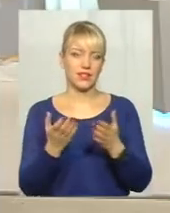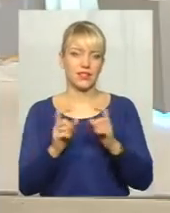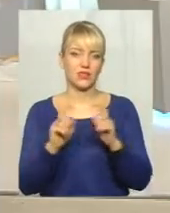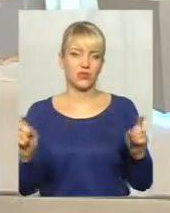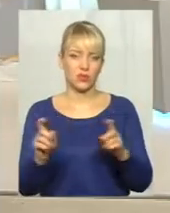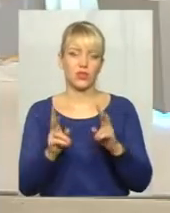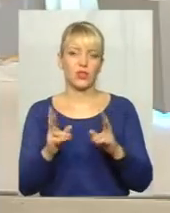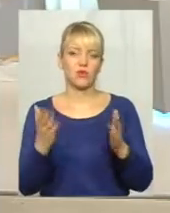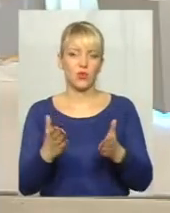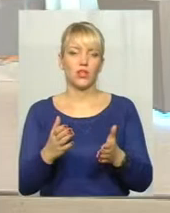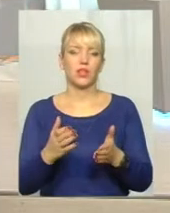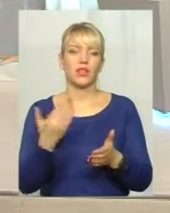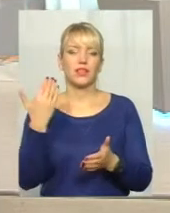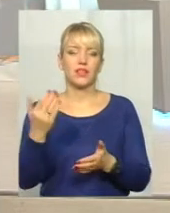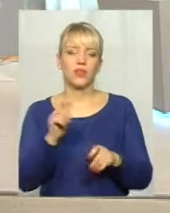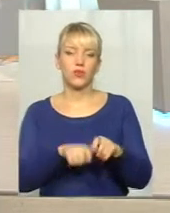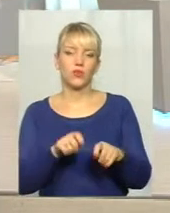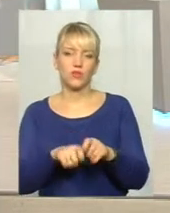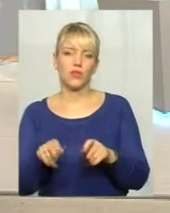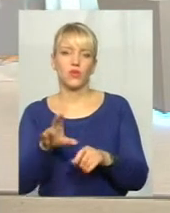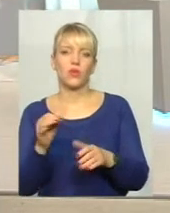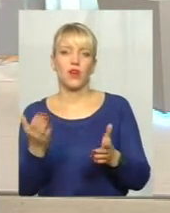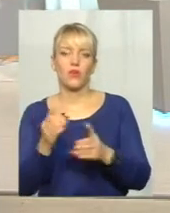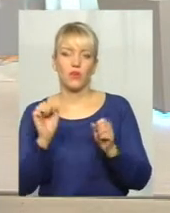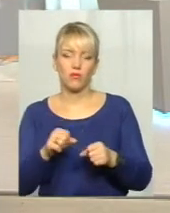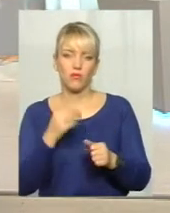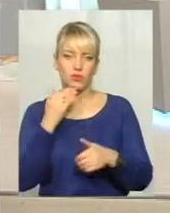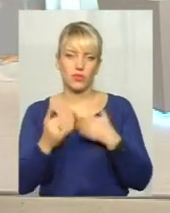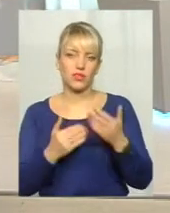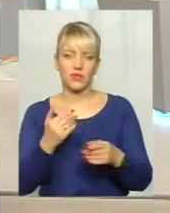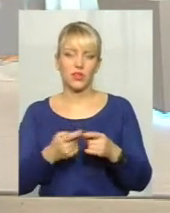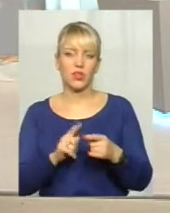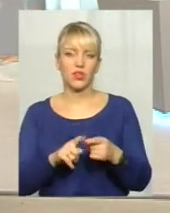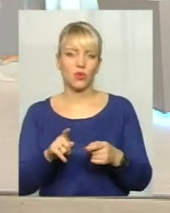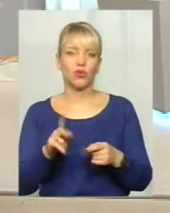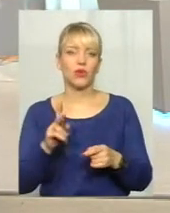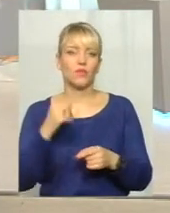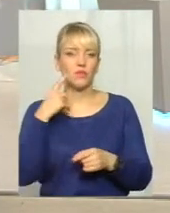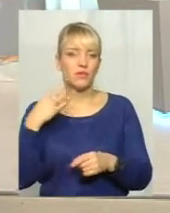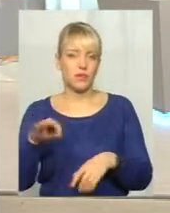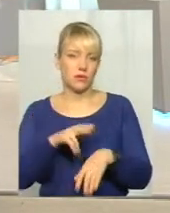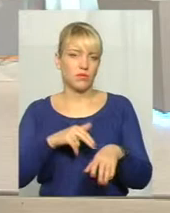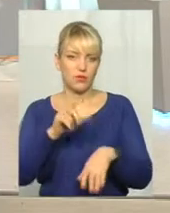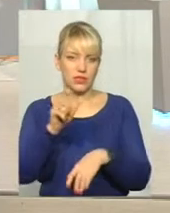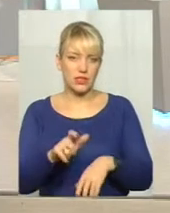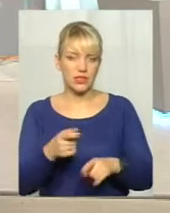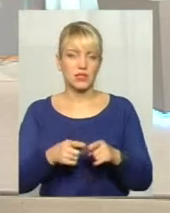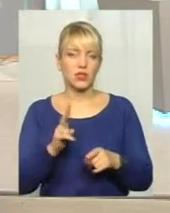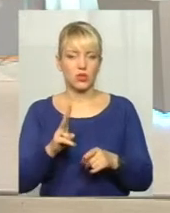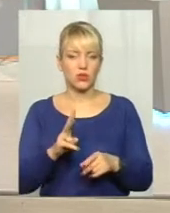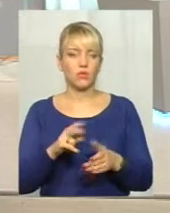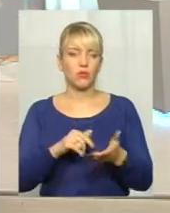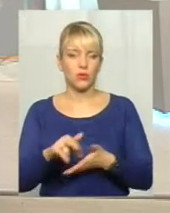їх контролювати, до якої можна буде звернутися, і того бо нечистого на руку поліцейського прийдуть і